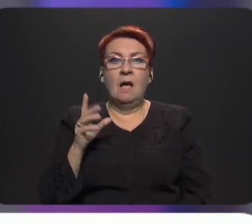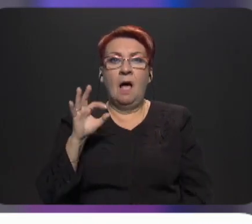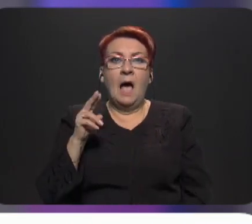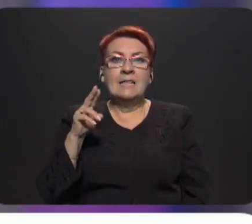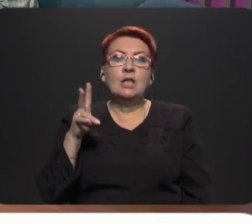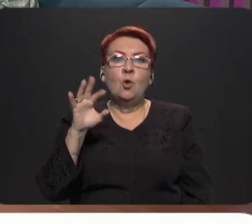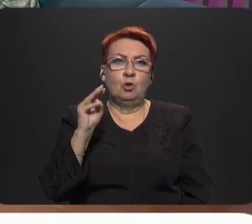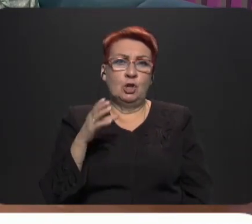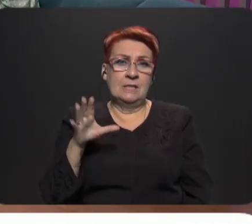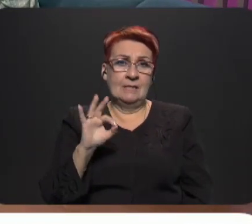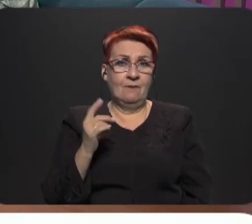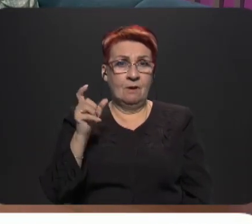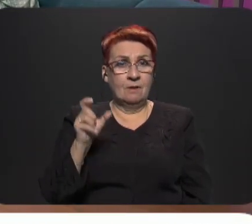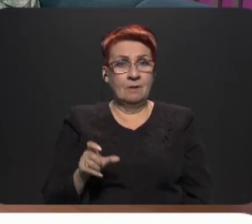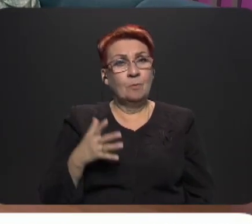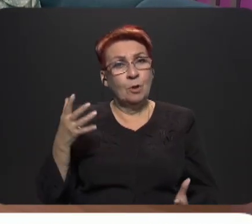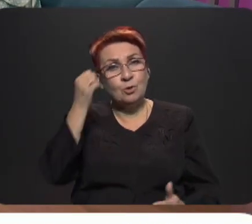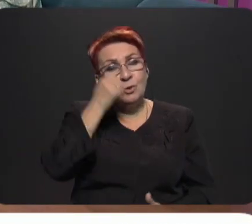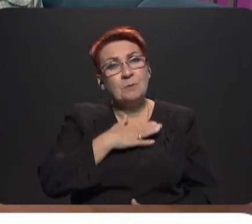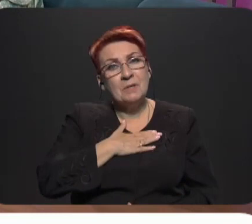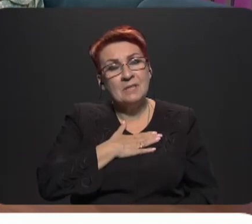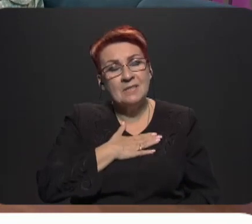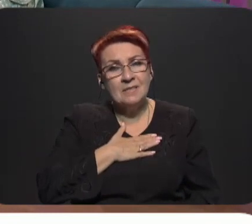мне это, пожалуйста. Большое спасибо.